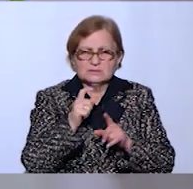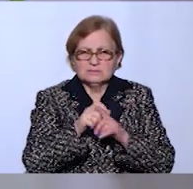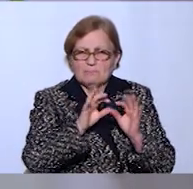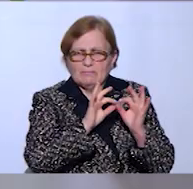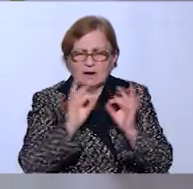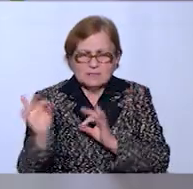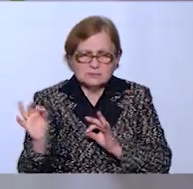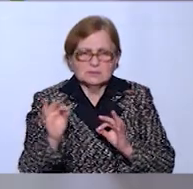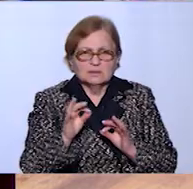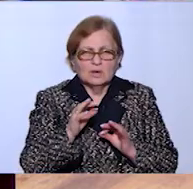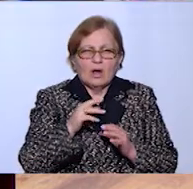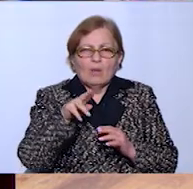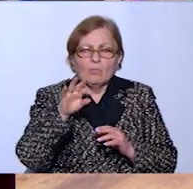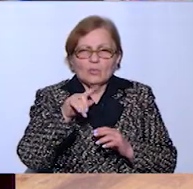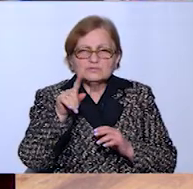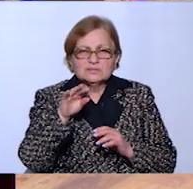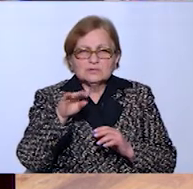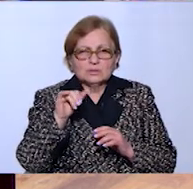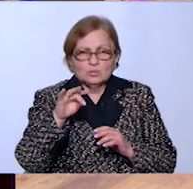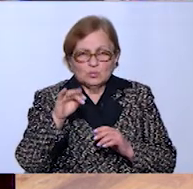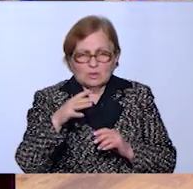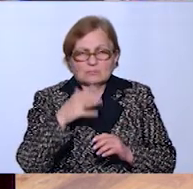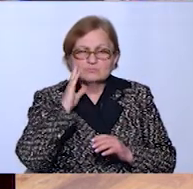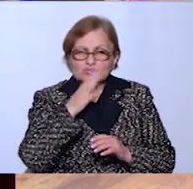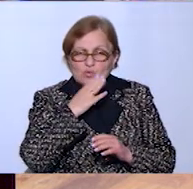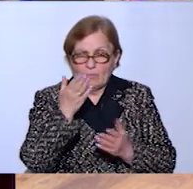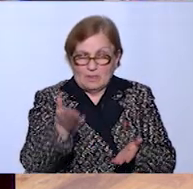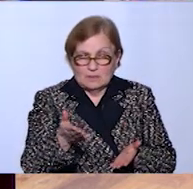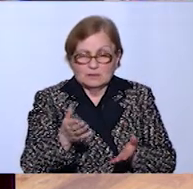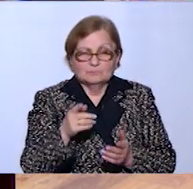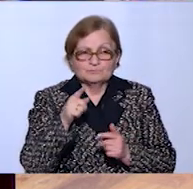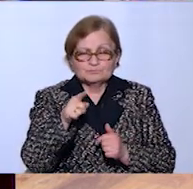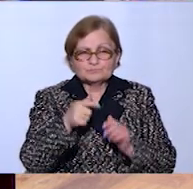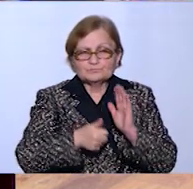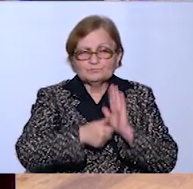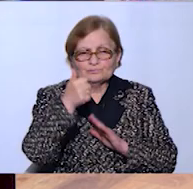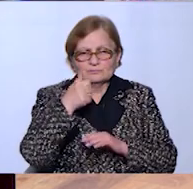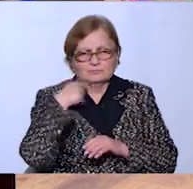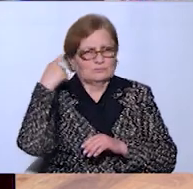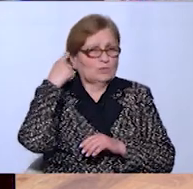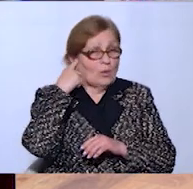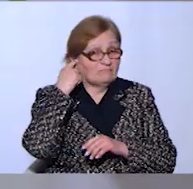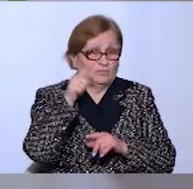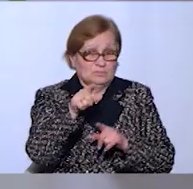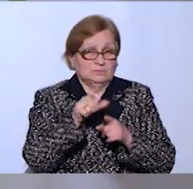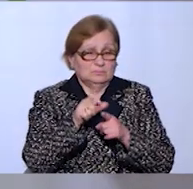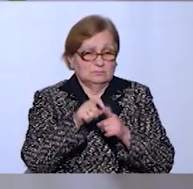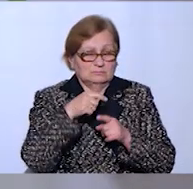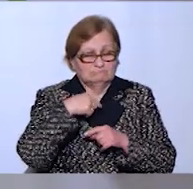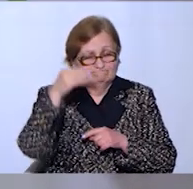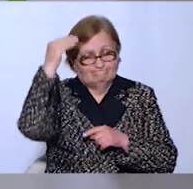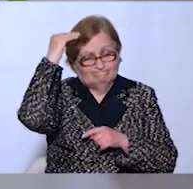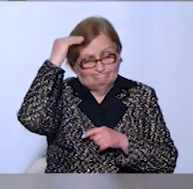შემდეგ. სინამდვილეში ეს ასე არ არის. ეს ასე არ არის სინამდვილეში. ამის თქმა მინდა, პოზიტიური მშობელი სხვა